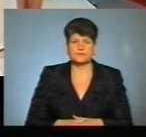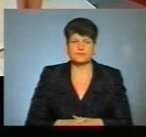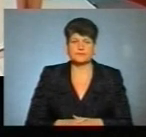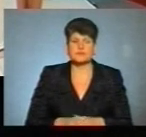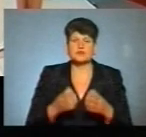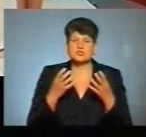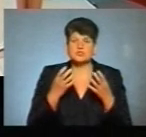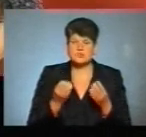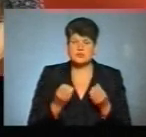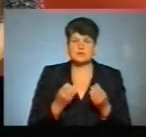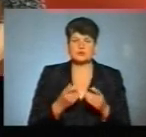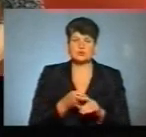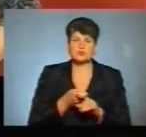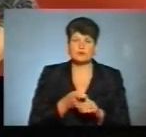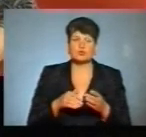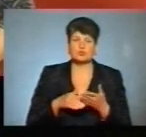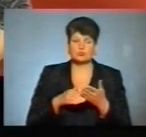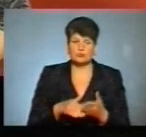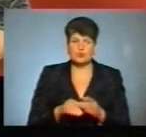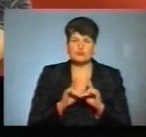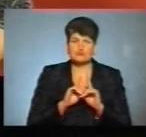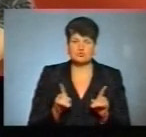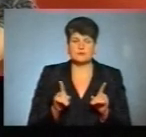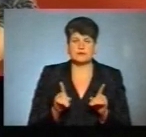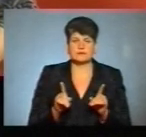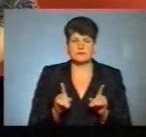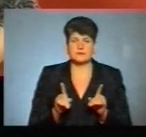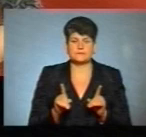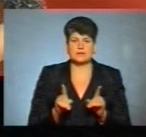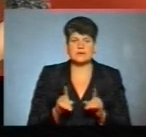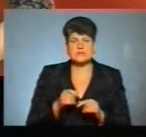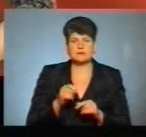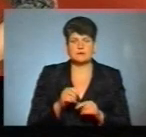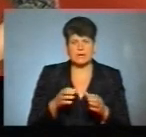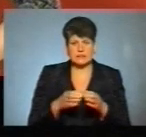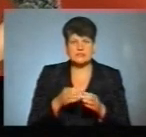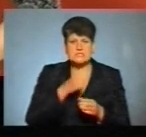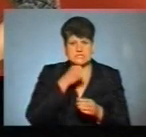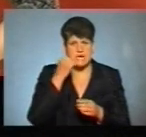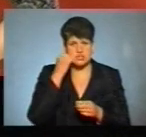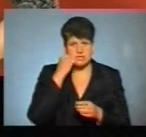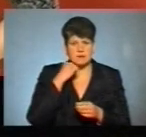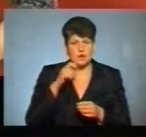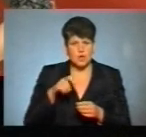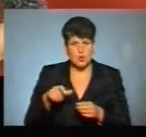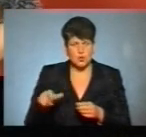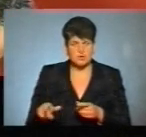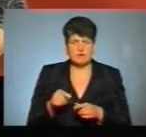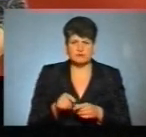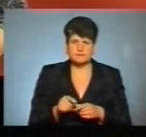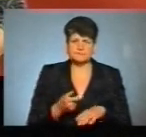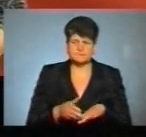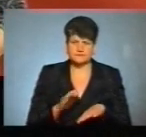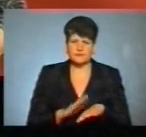Власне, ще стосовно допомоги, особливо вразливі категорії, старшим людям, ми знаємо, що вони вразливі